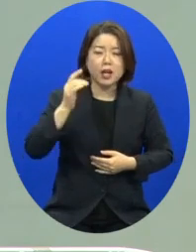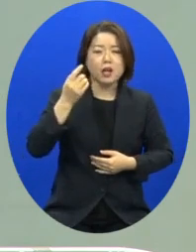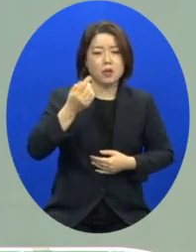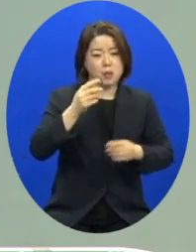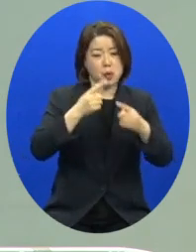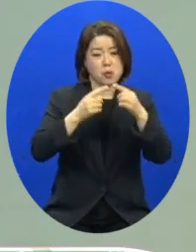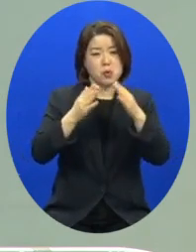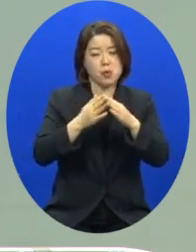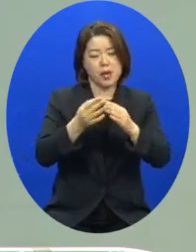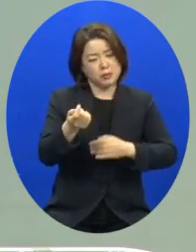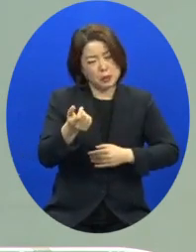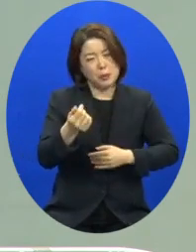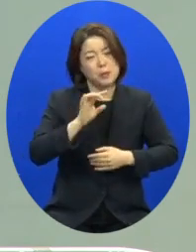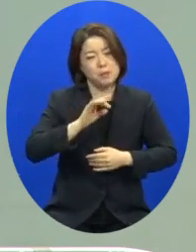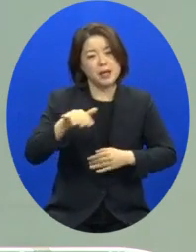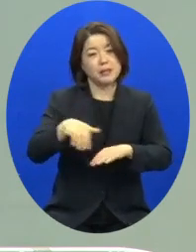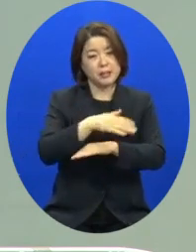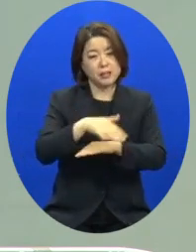적당히 나가라.